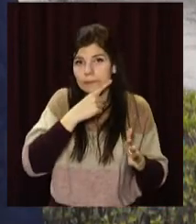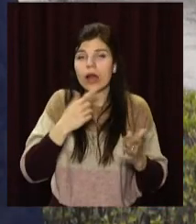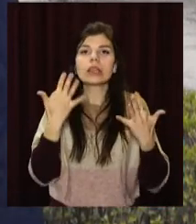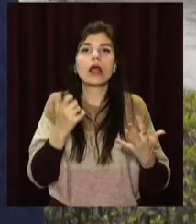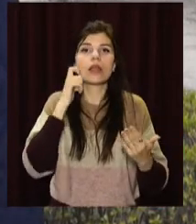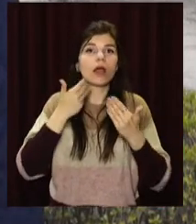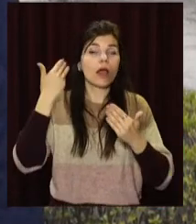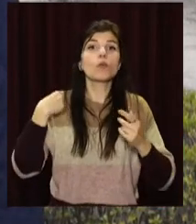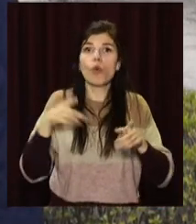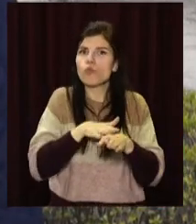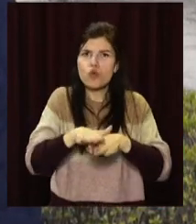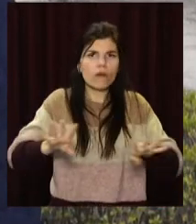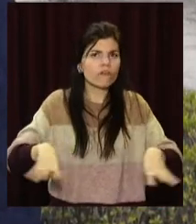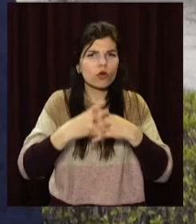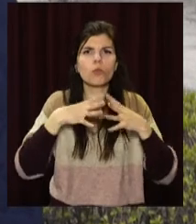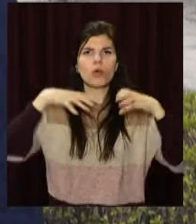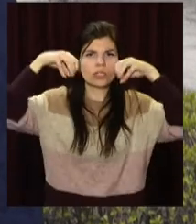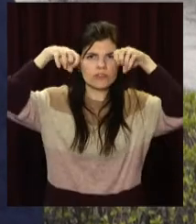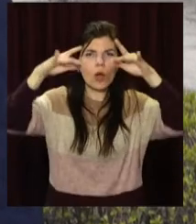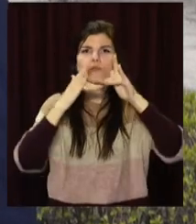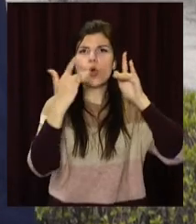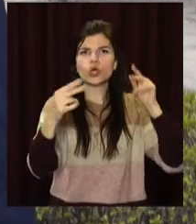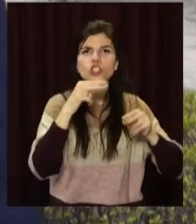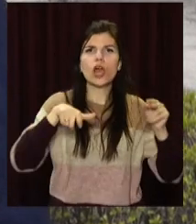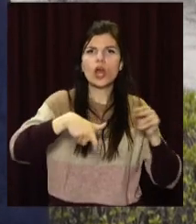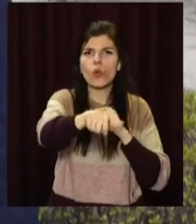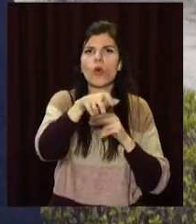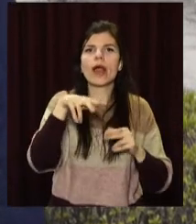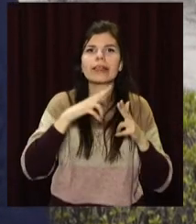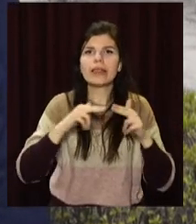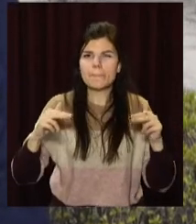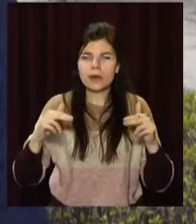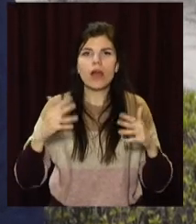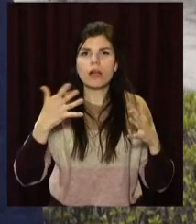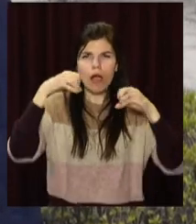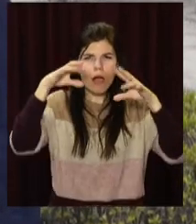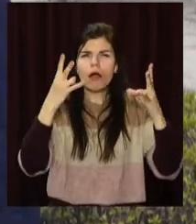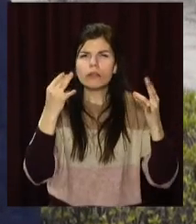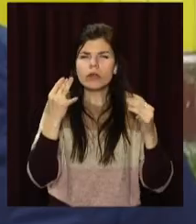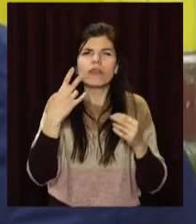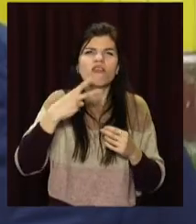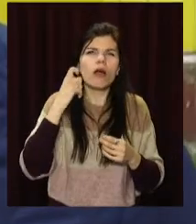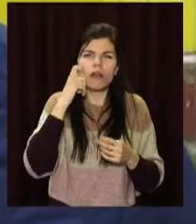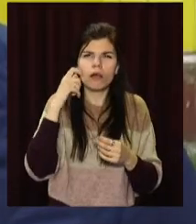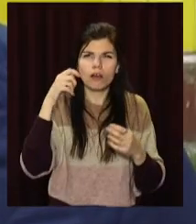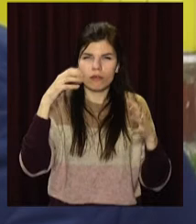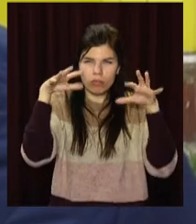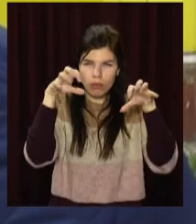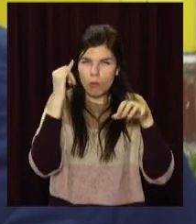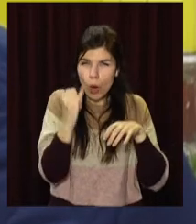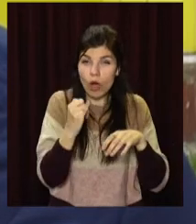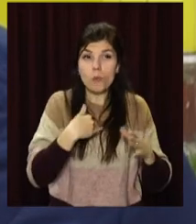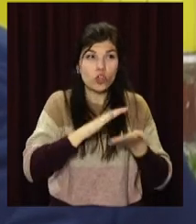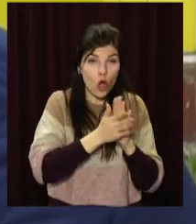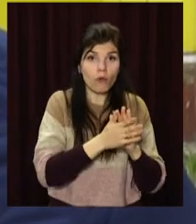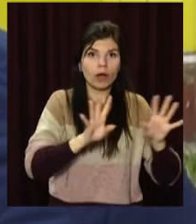так полностью восстановили наружное освещение на мостовом переходе через реку Днепр, который не освещался уже более 20 лет. Провели полностью тепловую